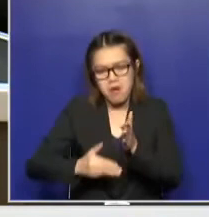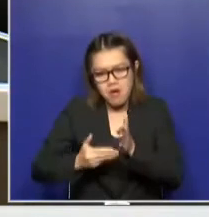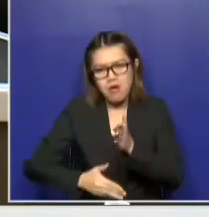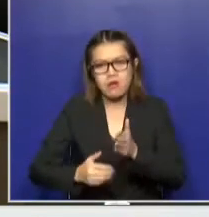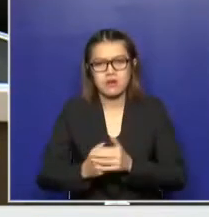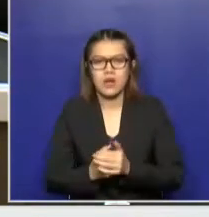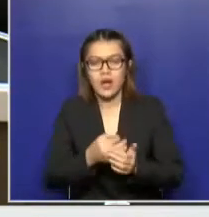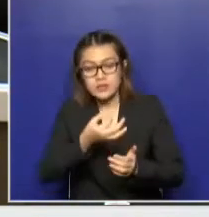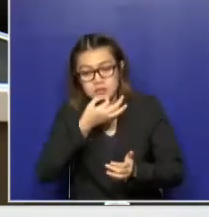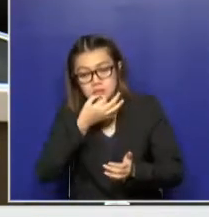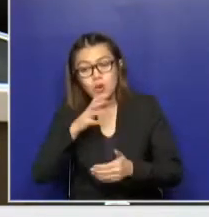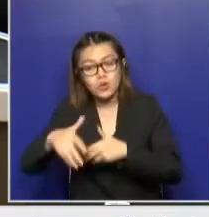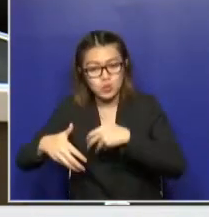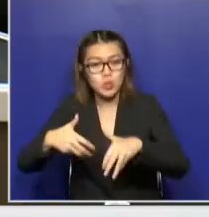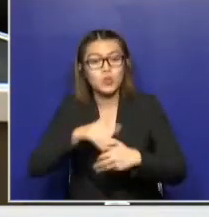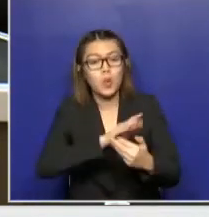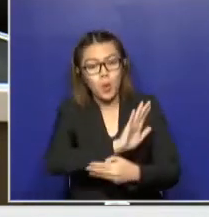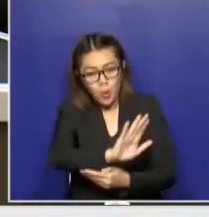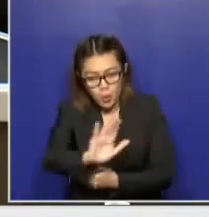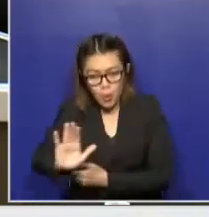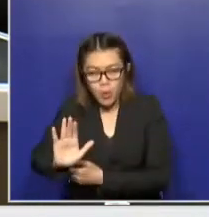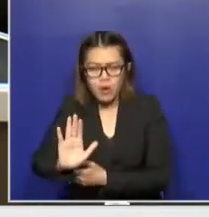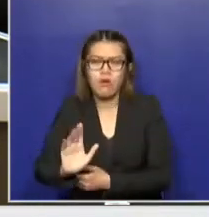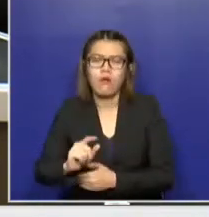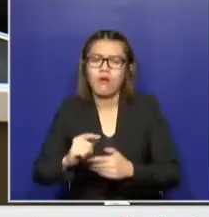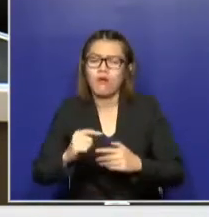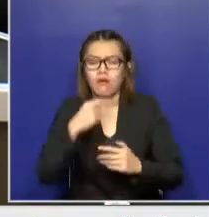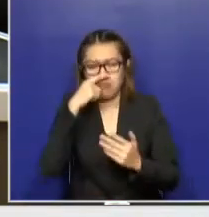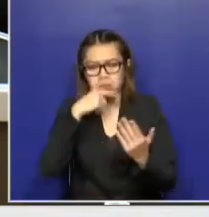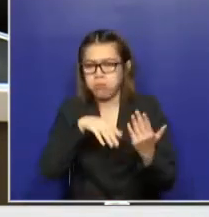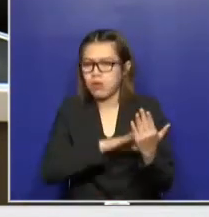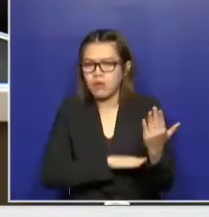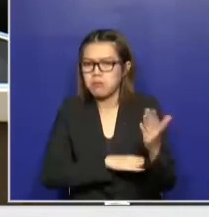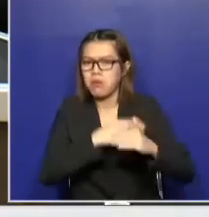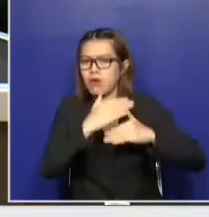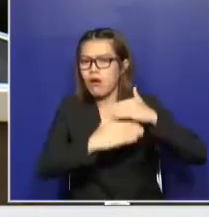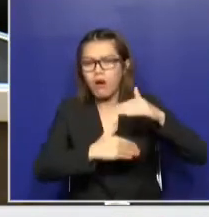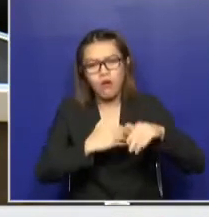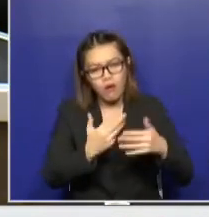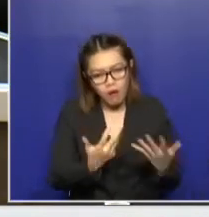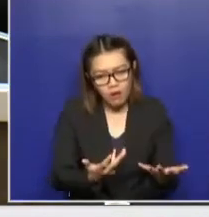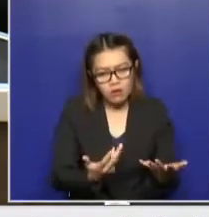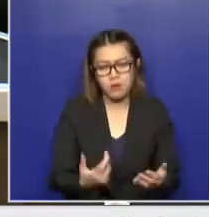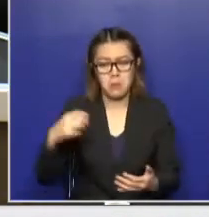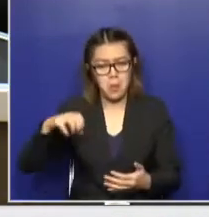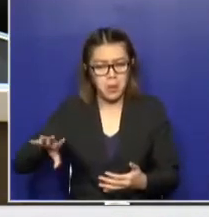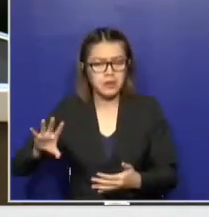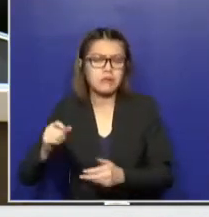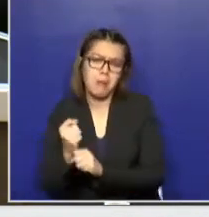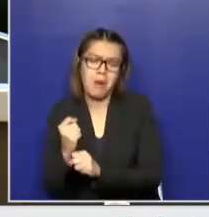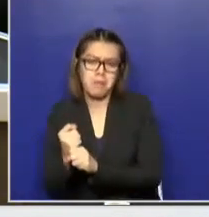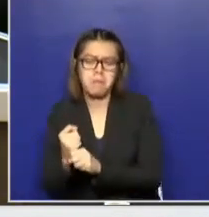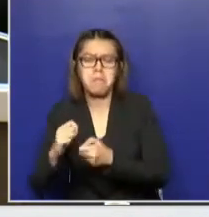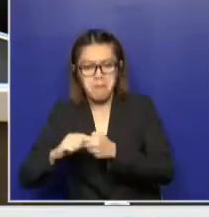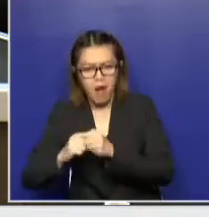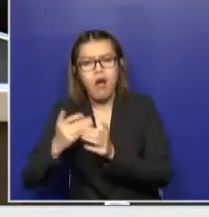การประกอบอาชีพของประชาชนไม่เช่นนั้นประเทศชาติไม่สามารถพัฒนาได้ผู้ประกอบการมีภาระมากเกินไปและยังเป็นช่องท